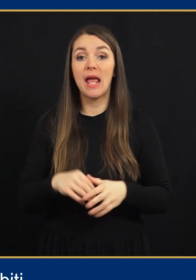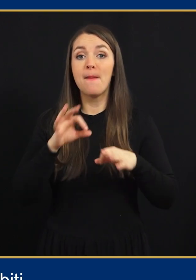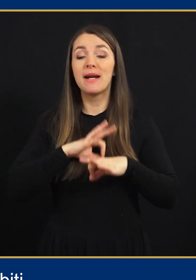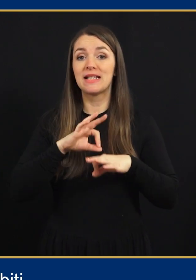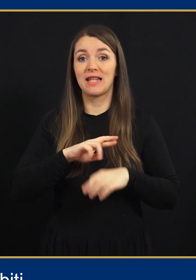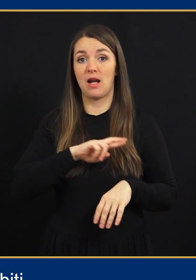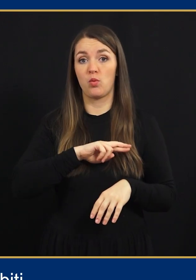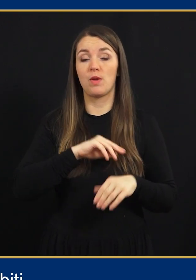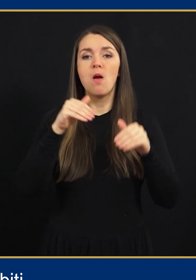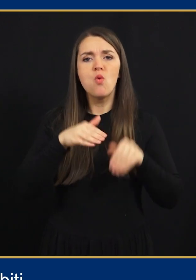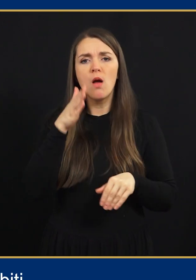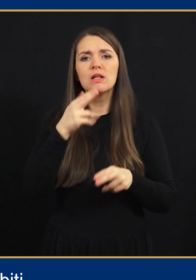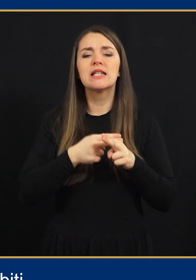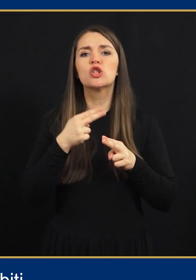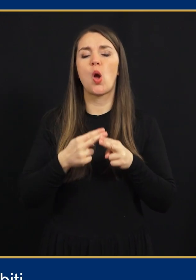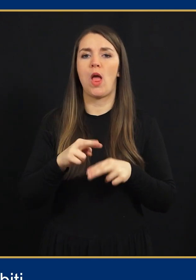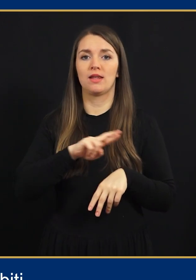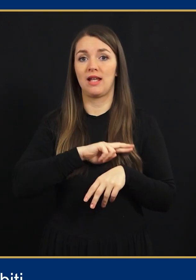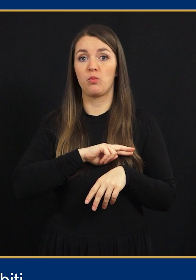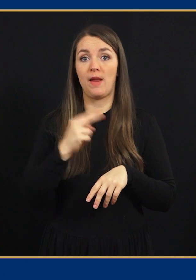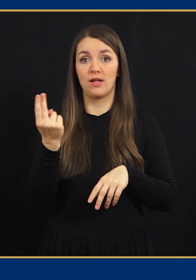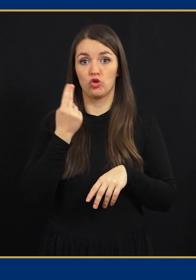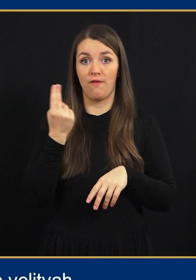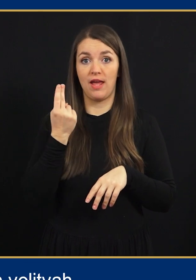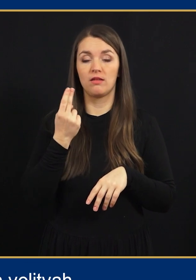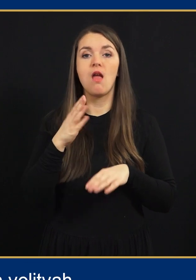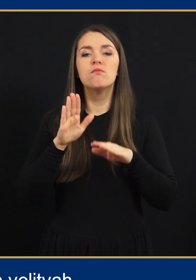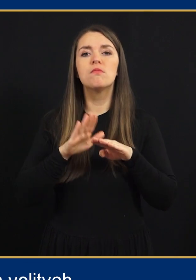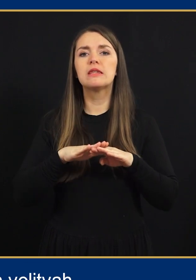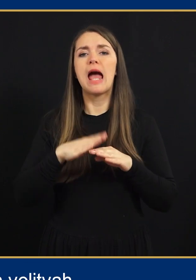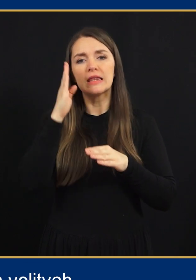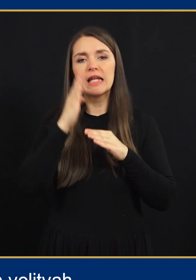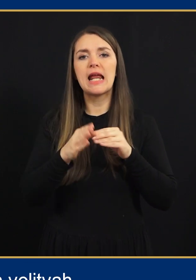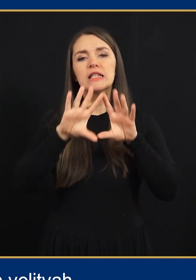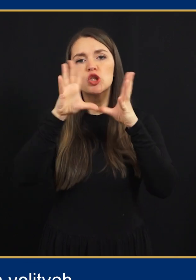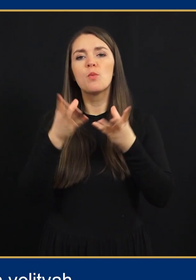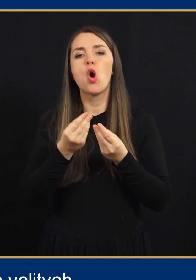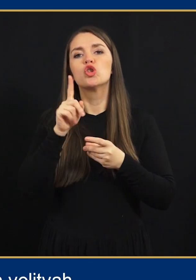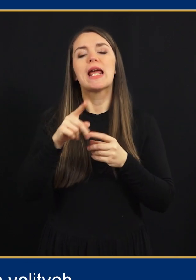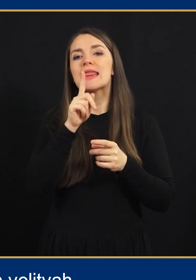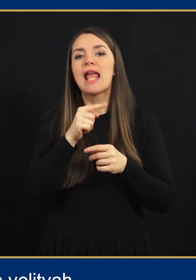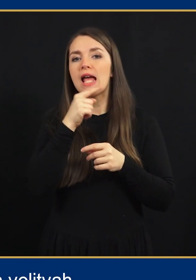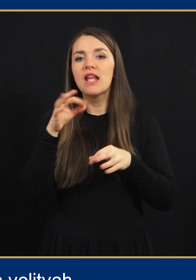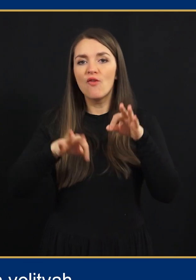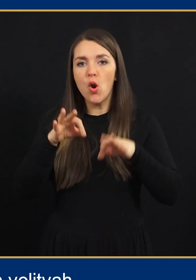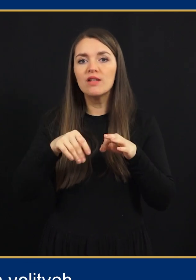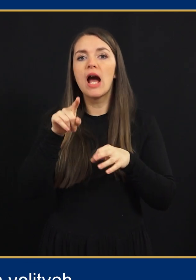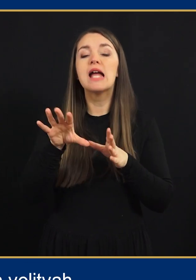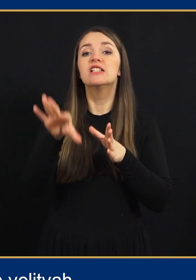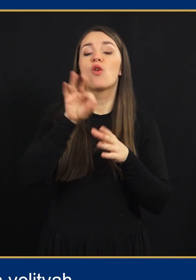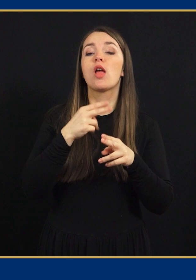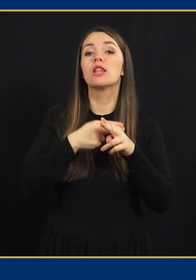Predsednik republike mora biti državljan Republike Slovenije. Na neposrednih, splošnih in tajnih volitvah ga